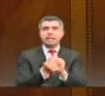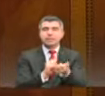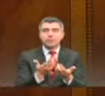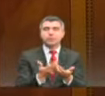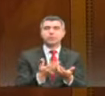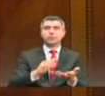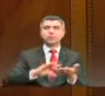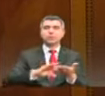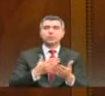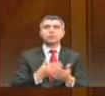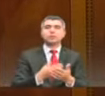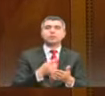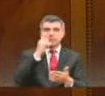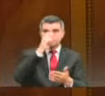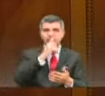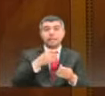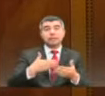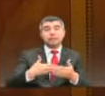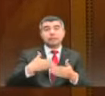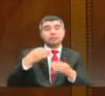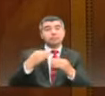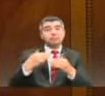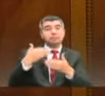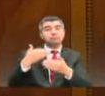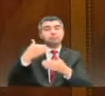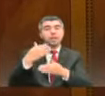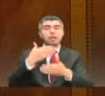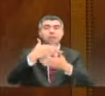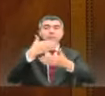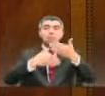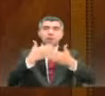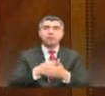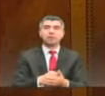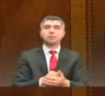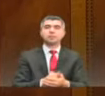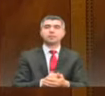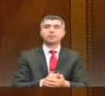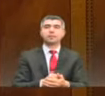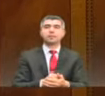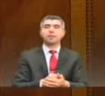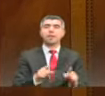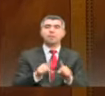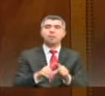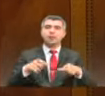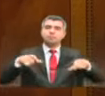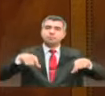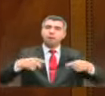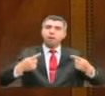نقويو هاد الجهود، غادي نزيدوا فيها بنيات الرياضية للقرب، ملاعب القرب،